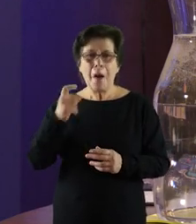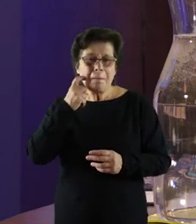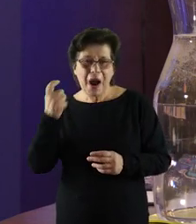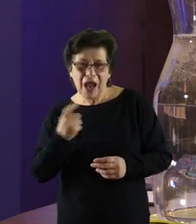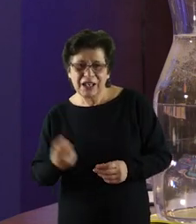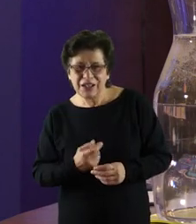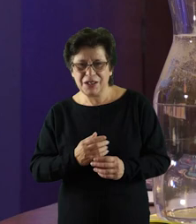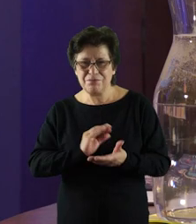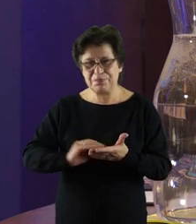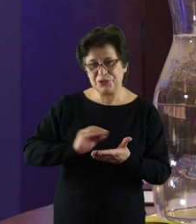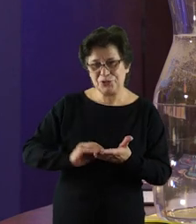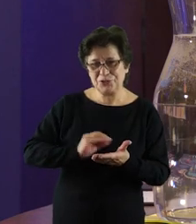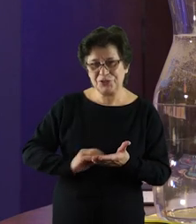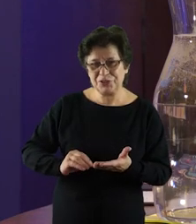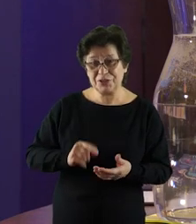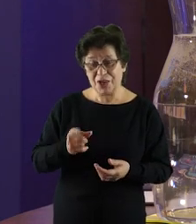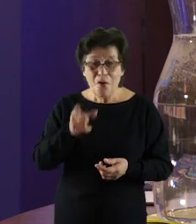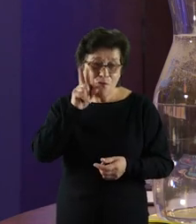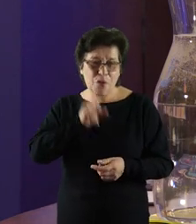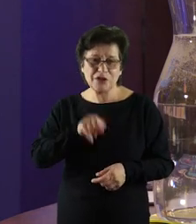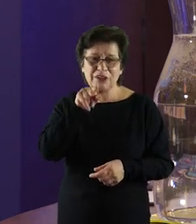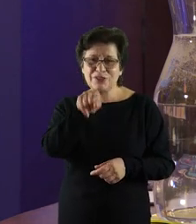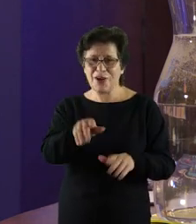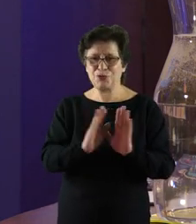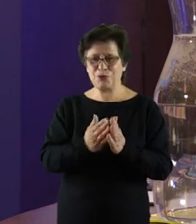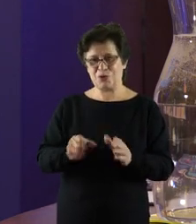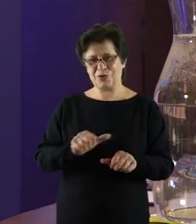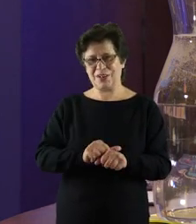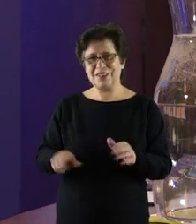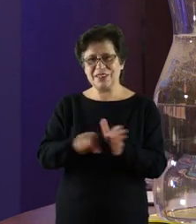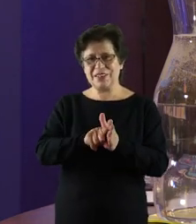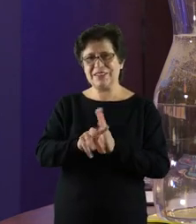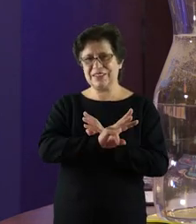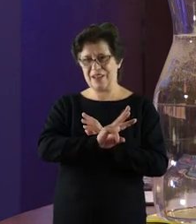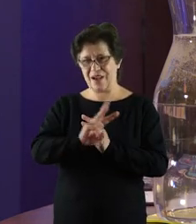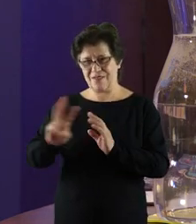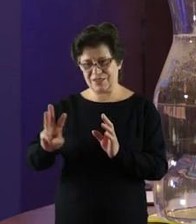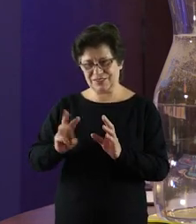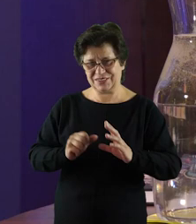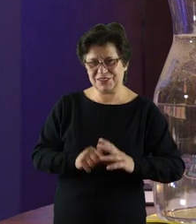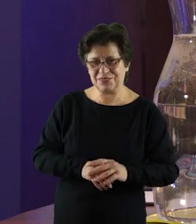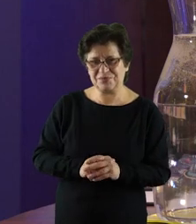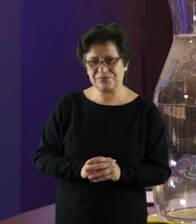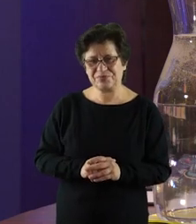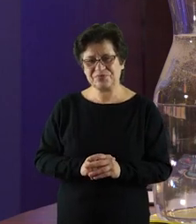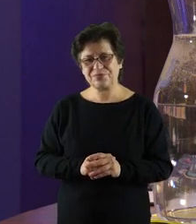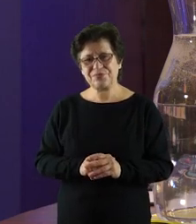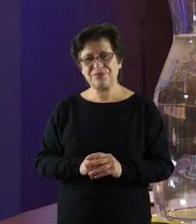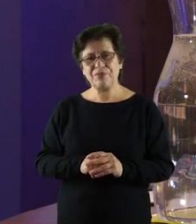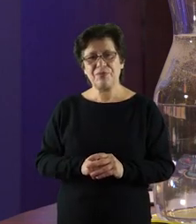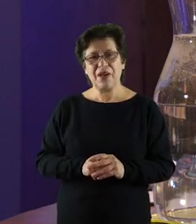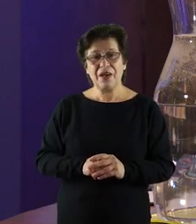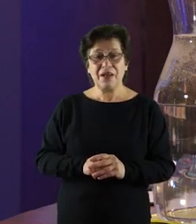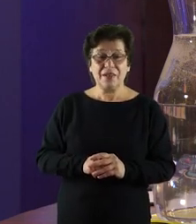i napisaliśmy książkę właśnie dla was. A więc nasi bohaterowie tu są starsi niż na ogół bohaterowie w książkach Grzesia